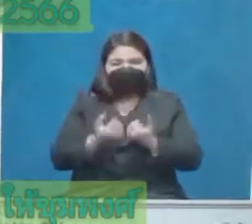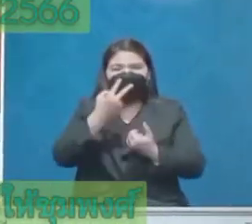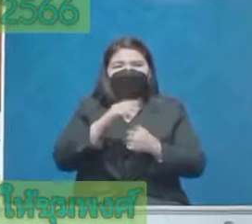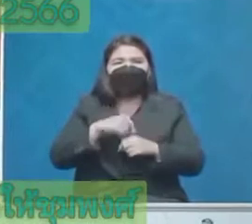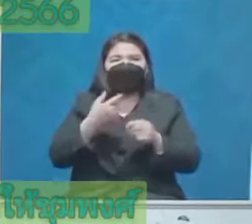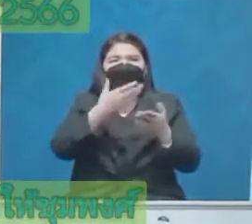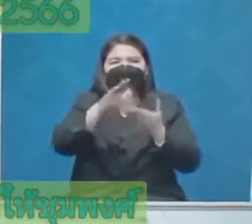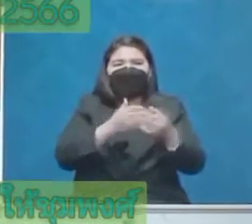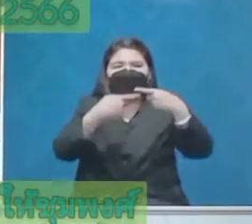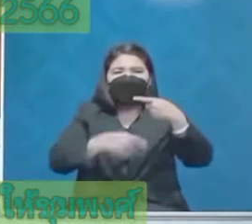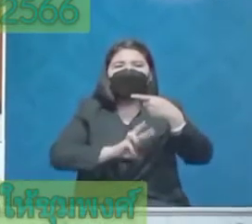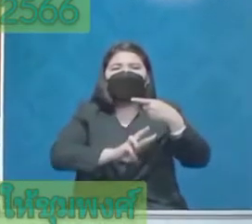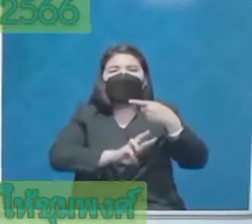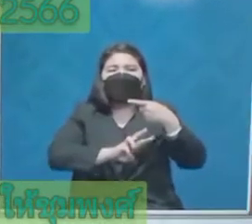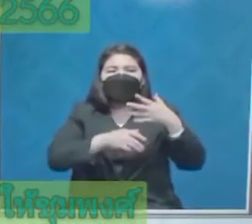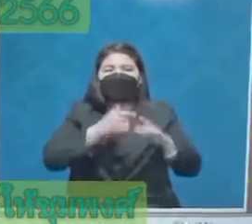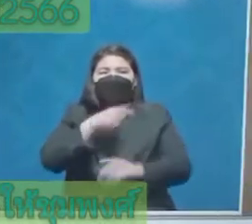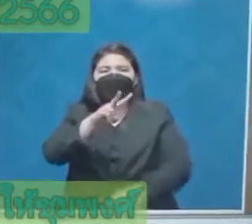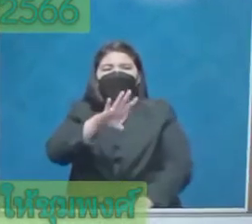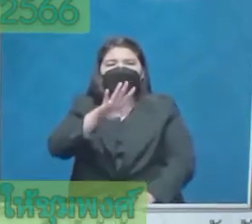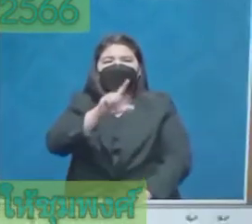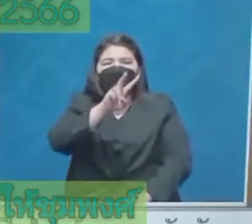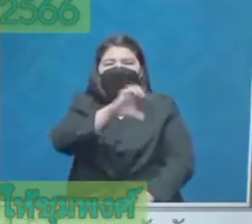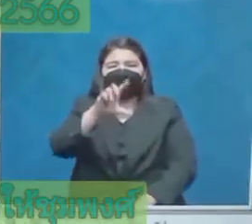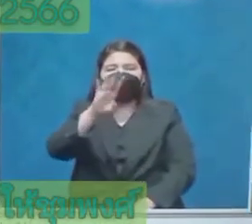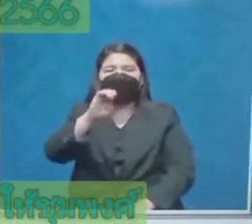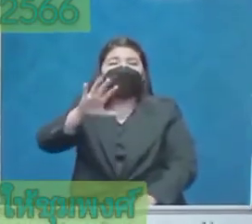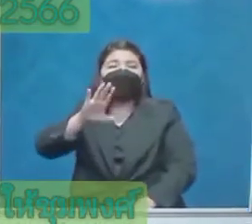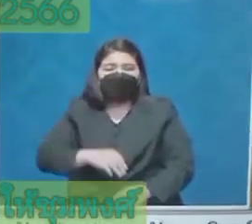จอทมีกี่ด้าน6ด้าน245เรื่อง